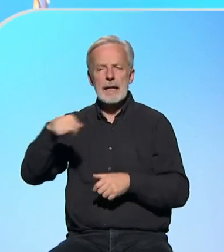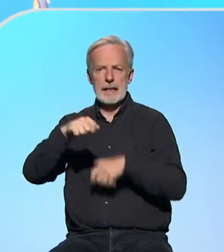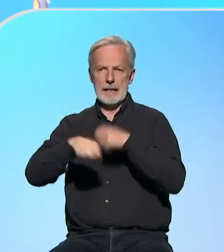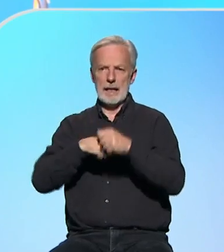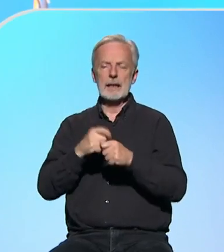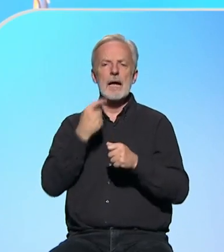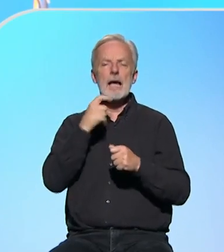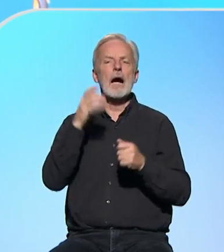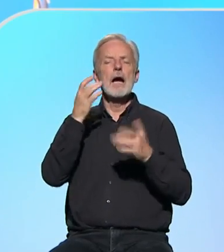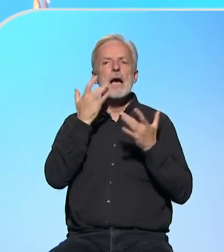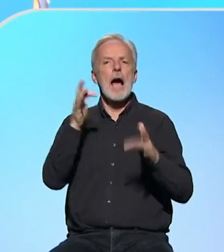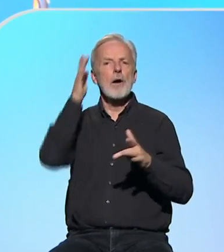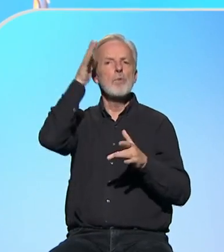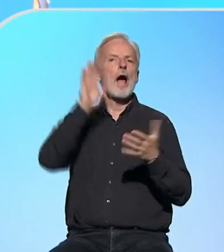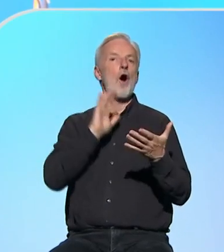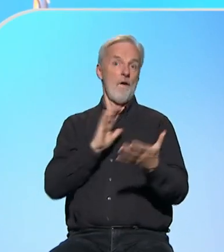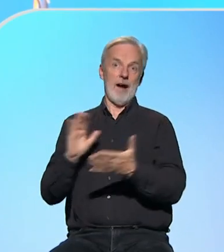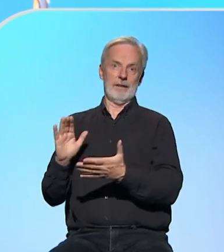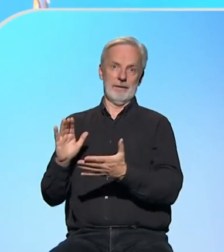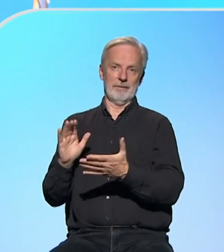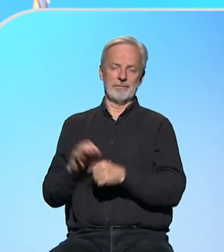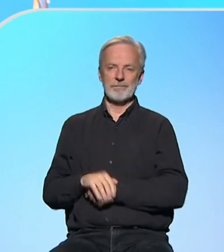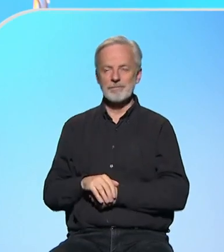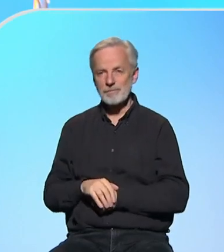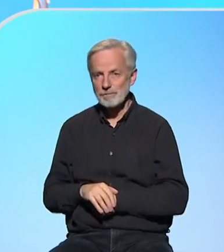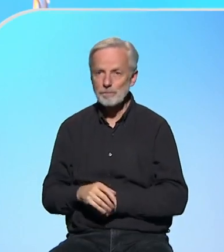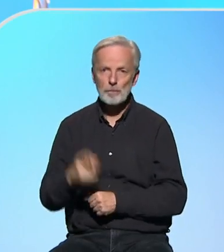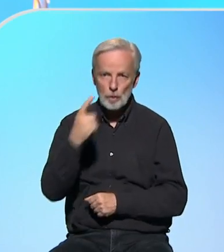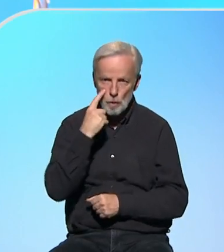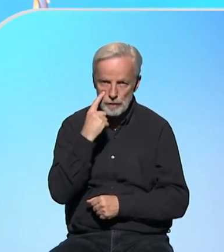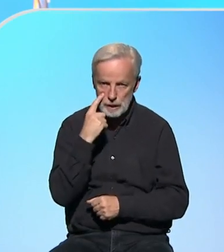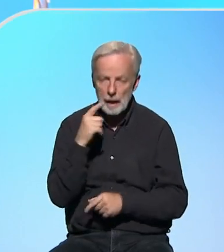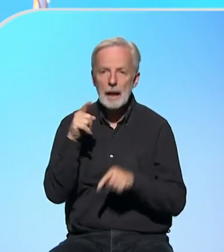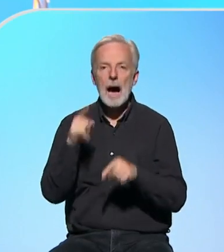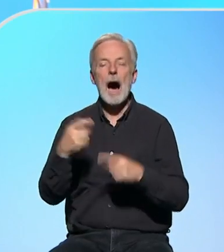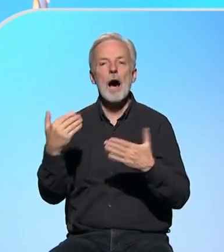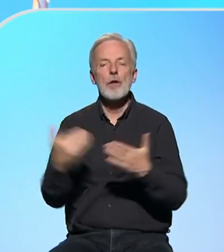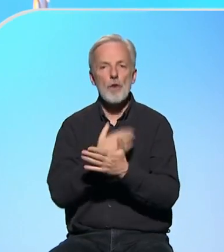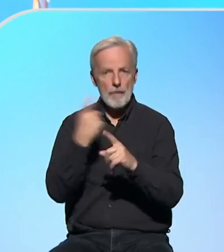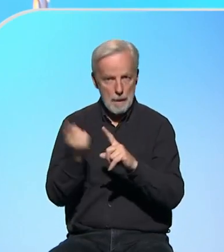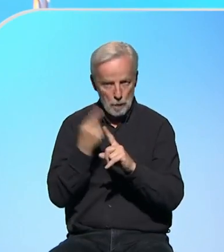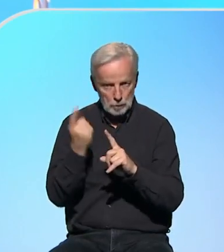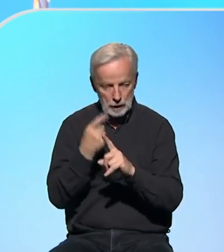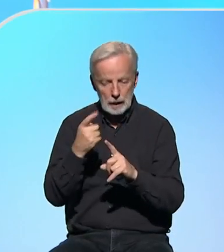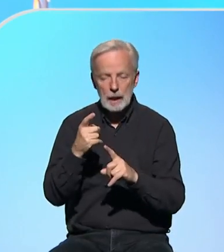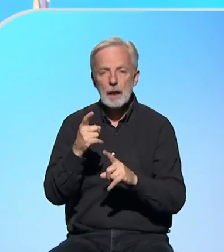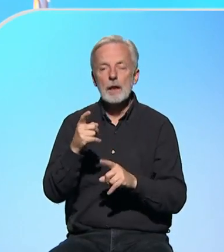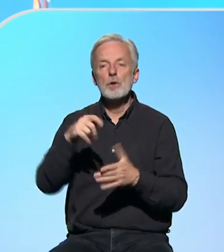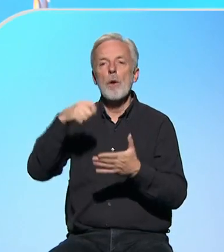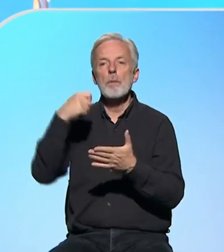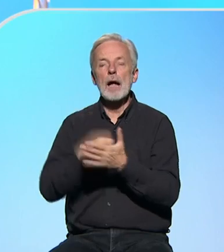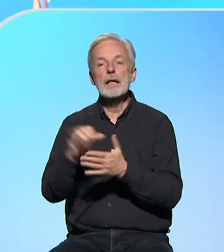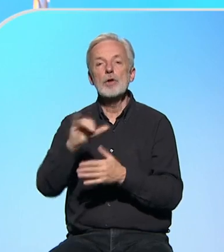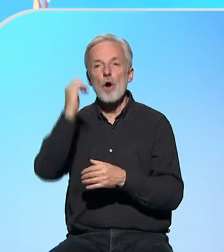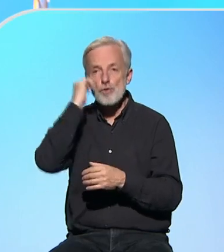Velice záleží. Pravda je totiž ještě v tom, že ty nové podmínky se teď budou týkat všech nových úvěrů, co vzniknou po té novele. A co se týká ještě těch